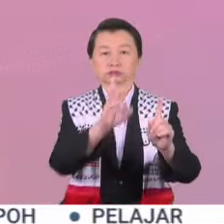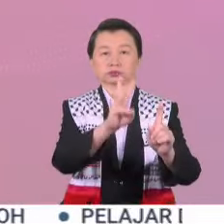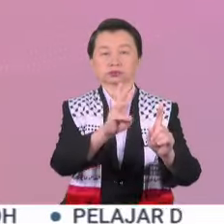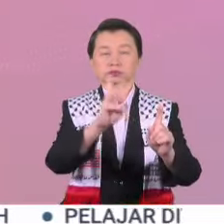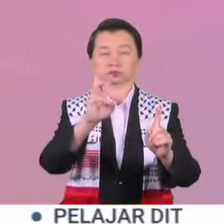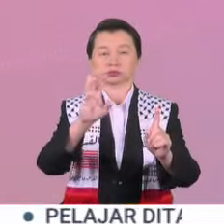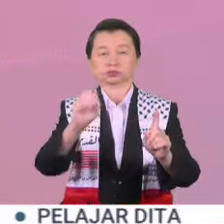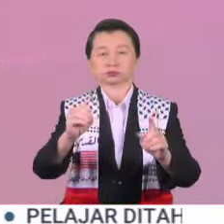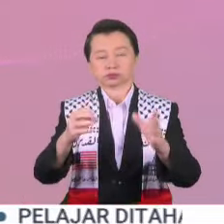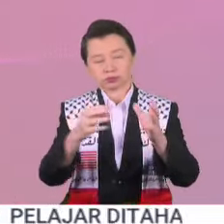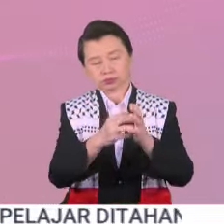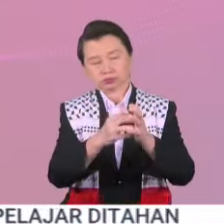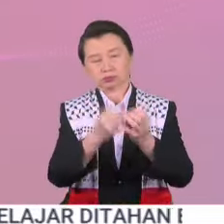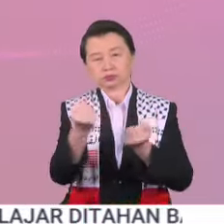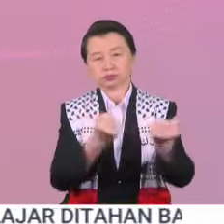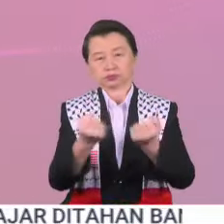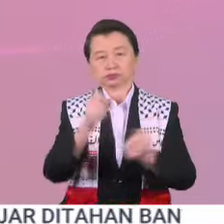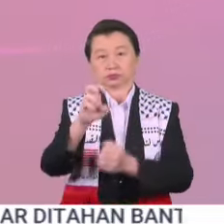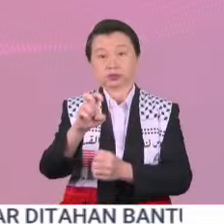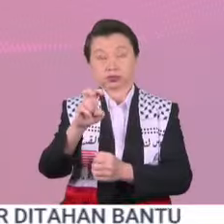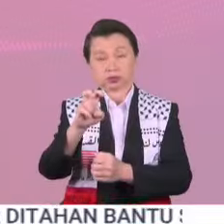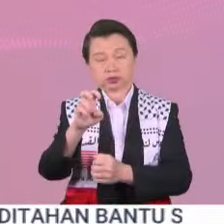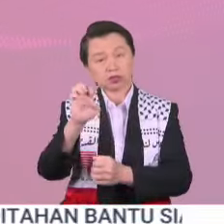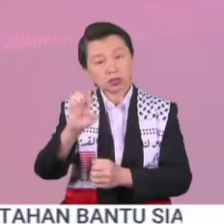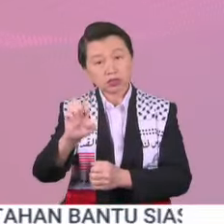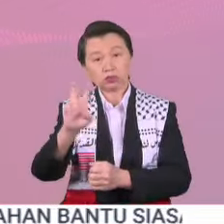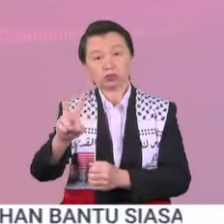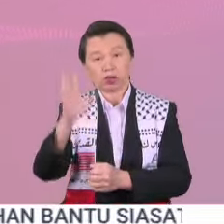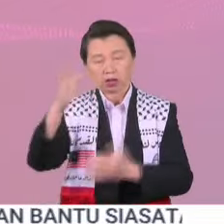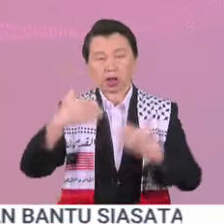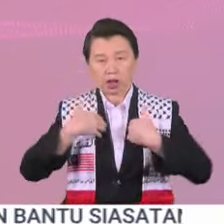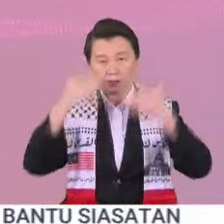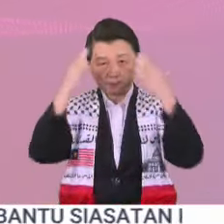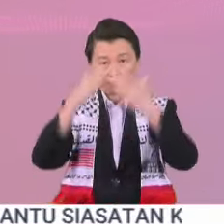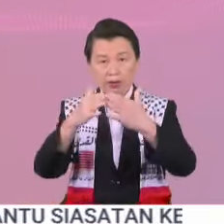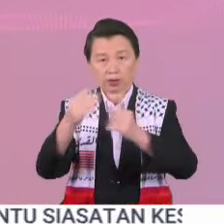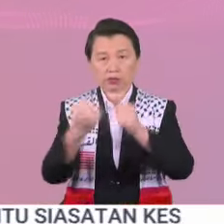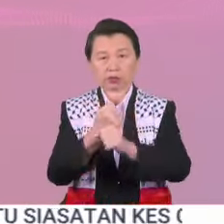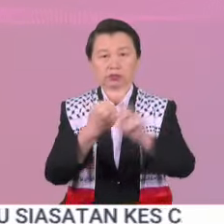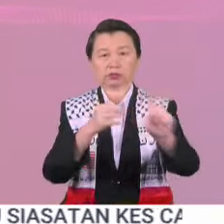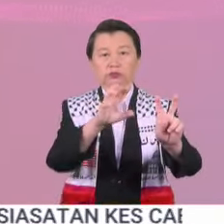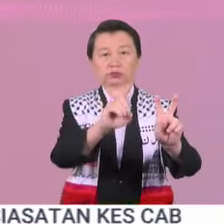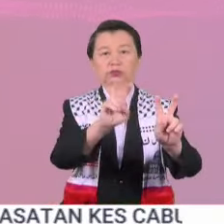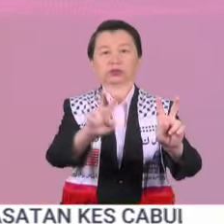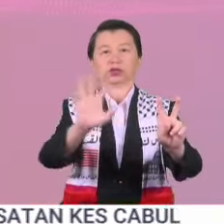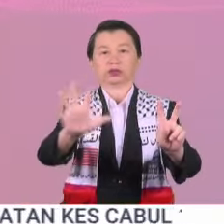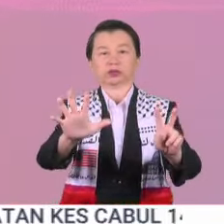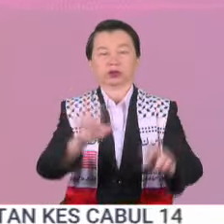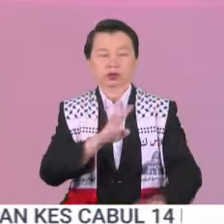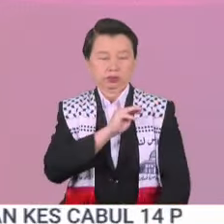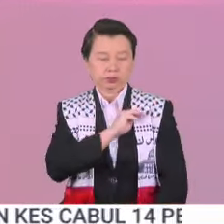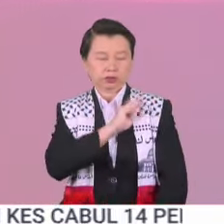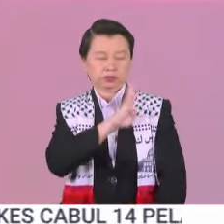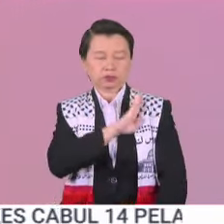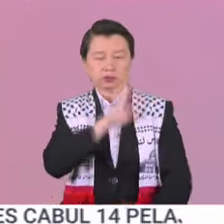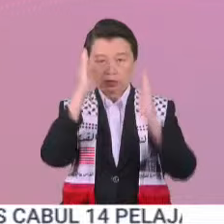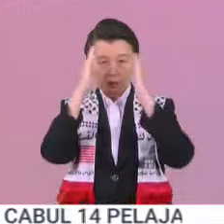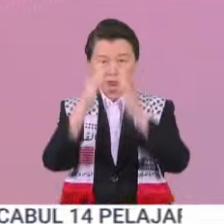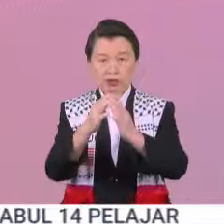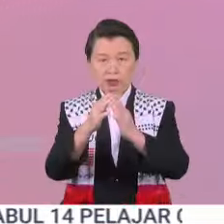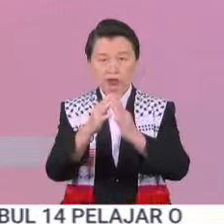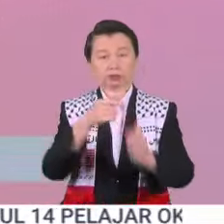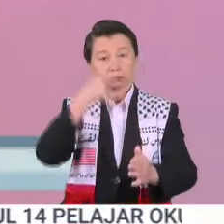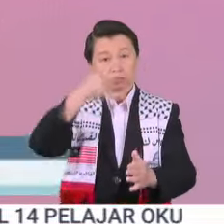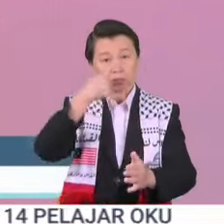...160 stesen pengecas kenderaan elektrik EV akan diwujudkan di seluruh Pahang menjelang tahun 2025. Menurut Menteri Besar Datuk Seri Wan Rosdi